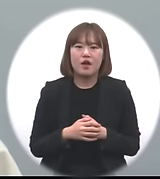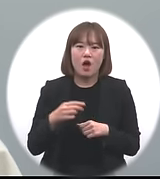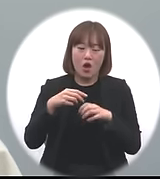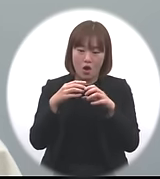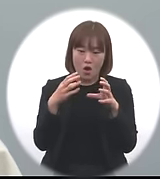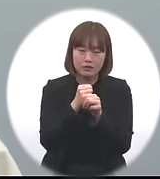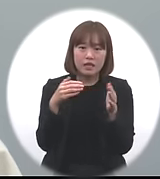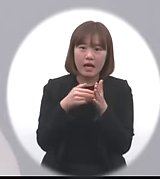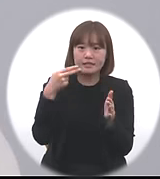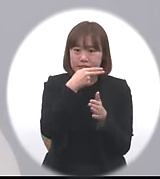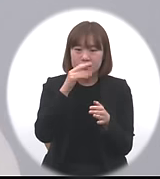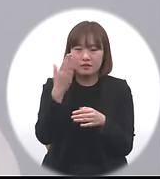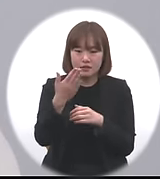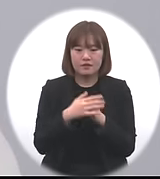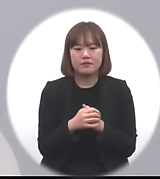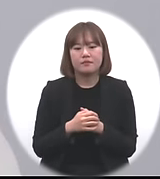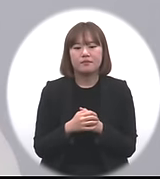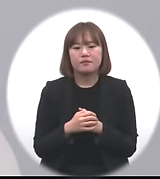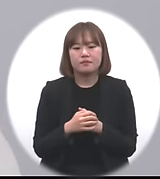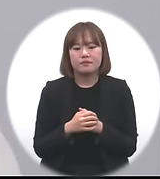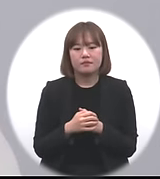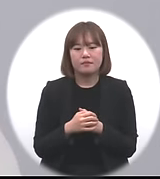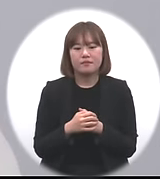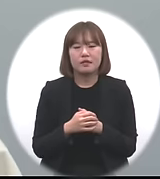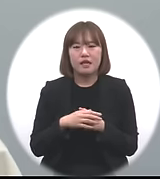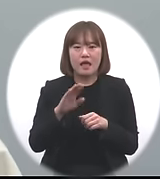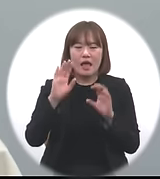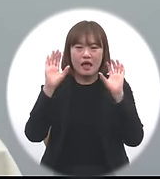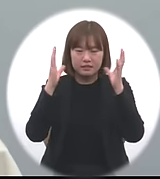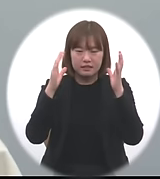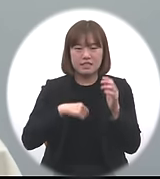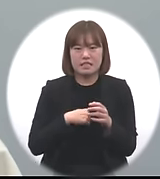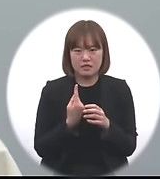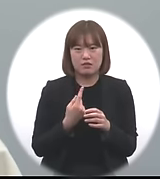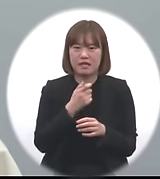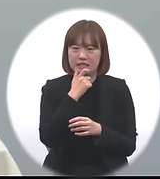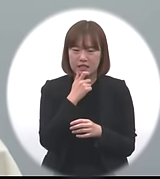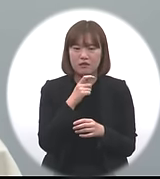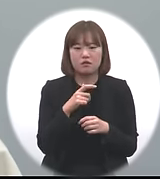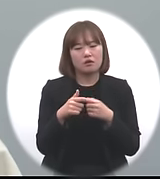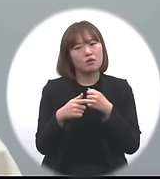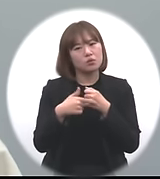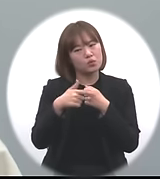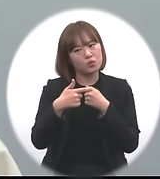거죠. 언제까지 닦아주셔야 돼요? 애들이 안 하겠다고 그때까지는 닦아주셔야 됩니다. 초등학교 고학년